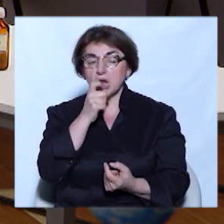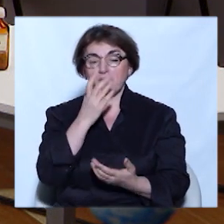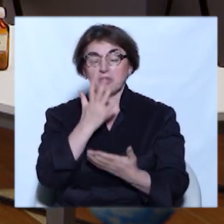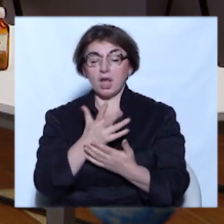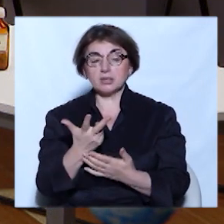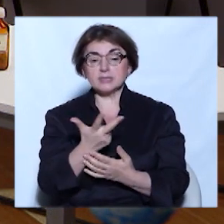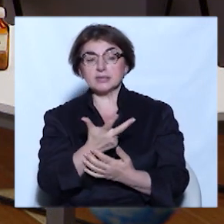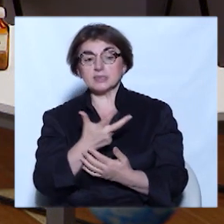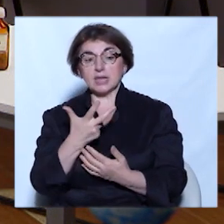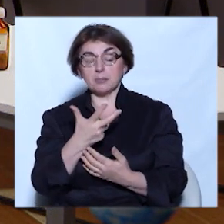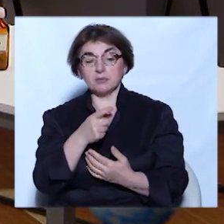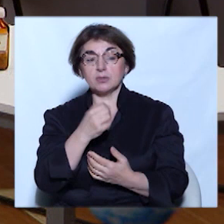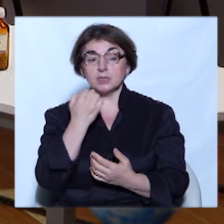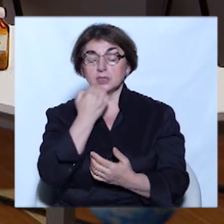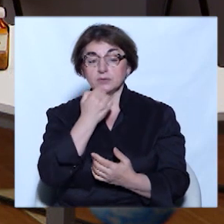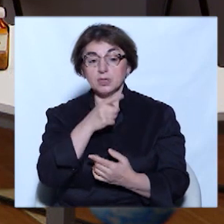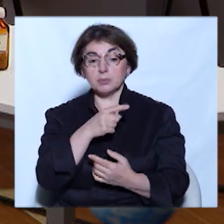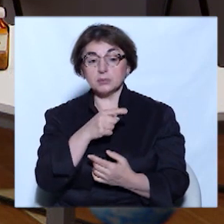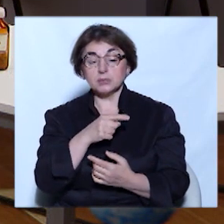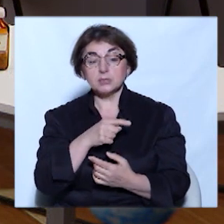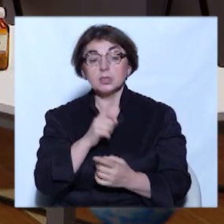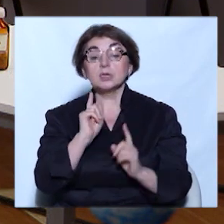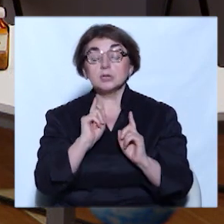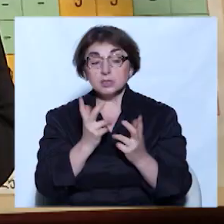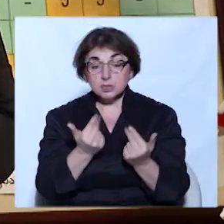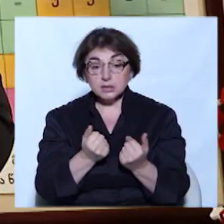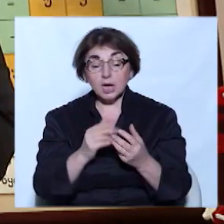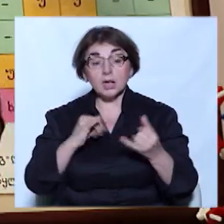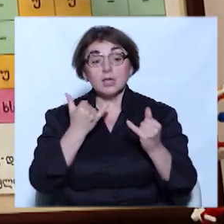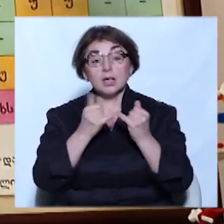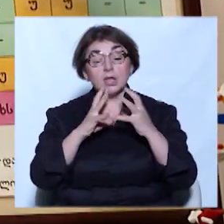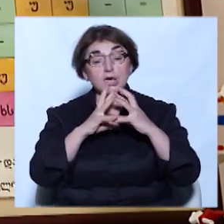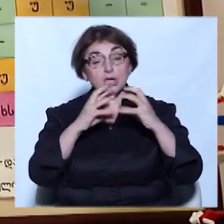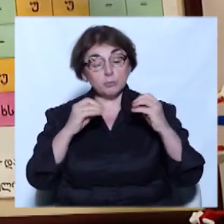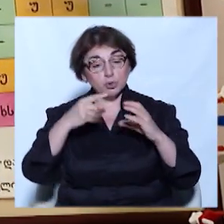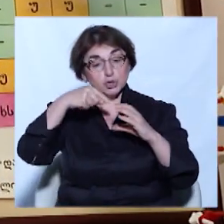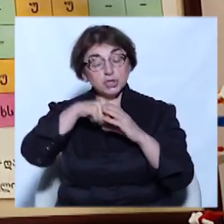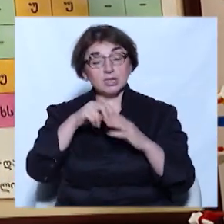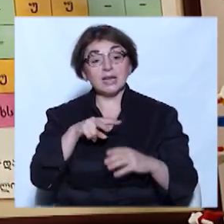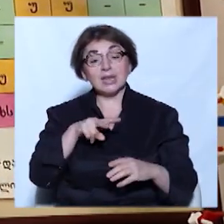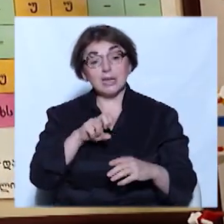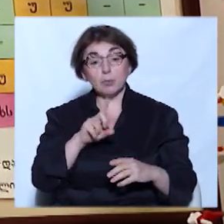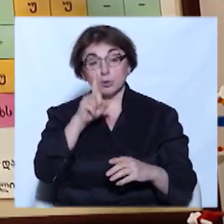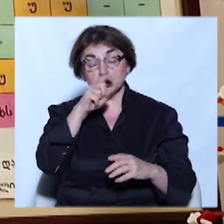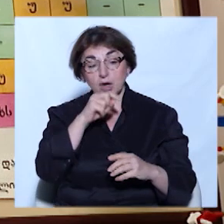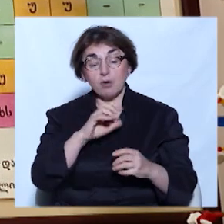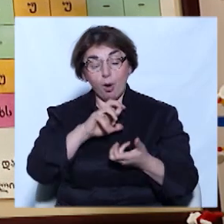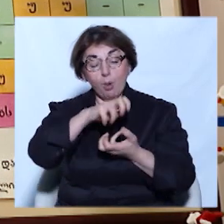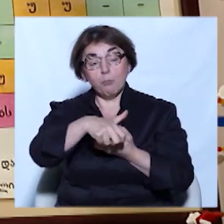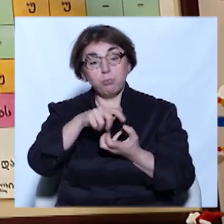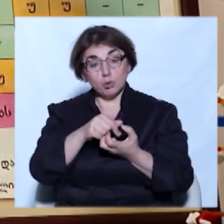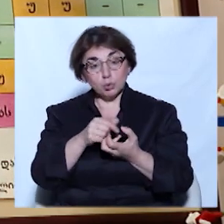სამივე პროდუქტს და წვენს. დიახ, ლიმონში ლიმონმჟავა, ფორთოხალშიც